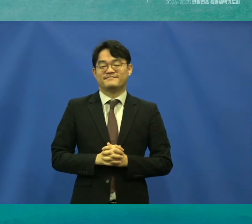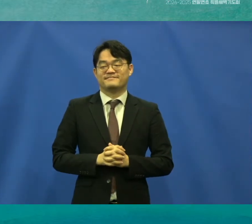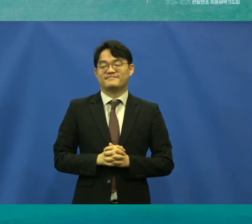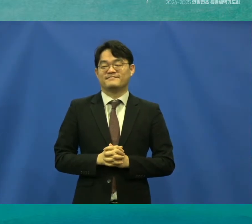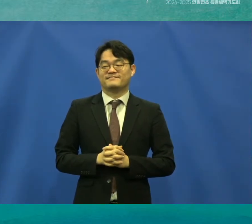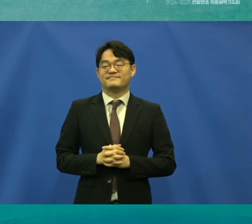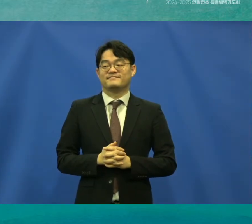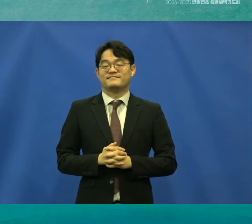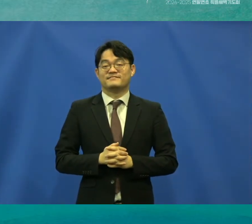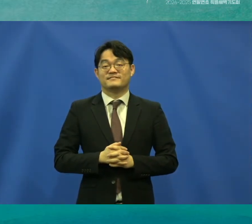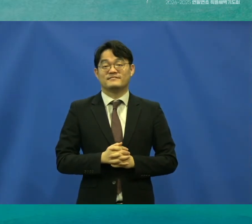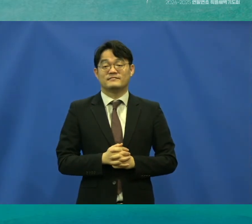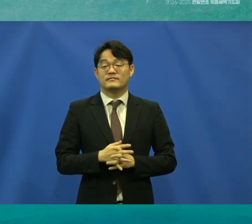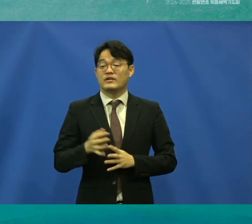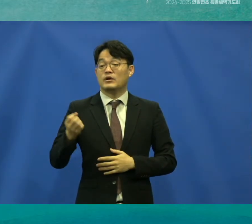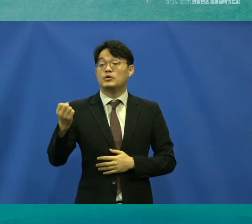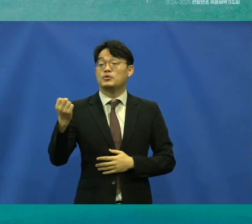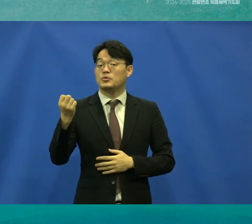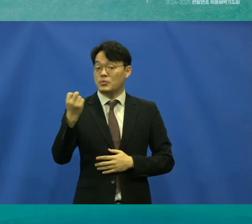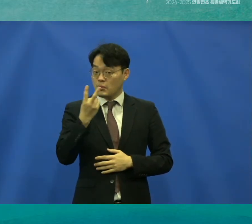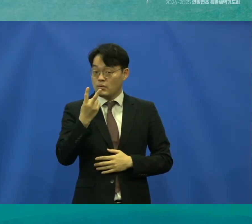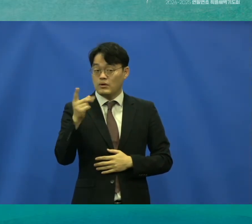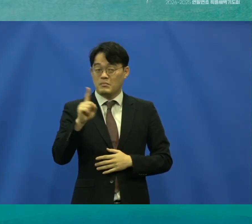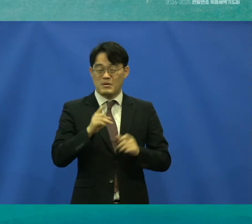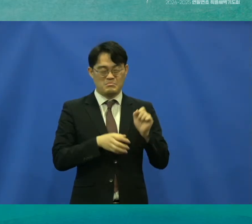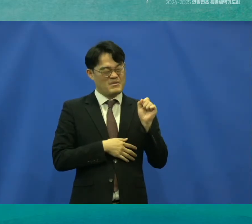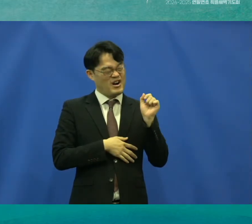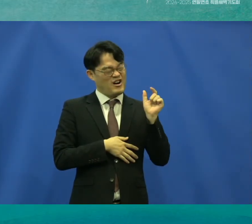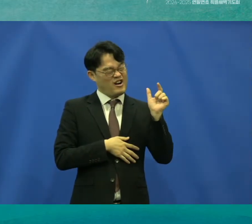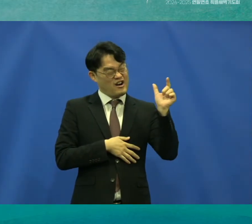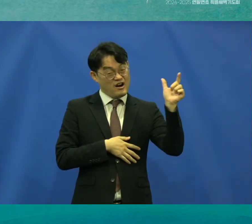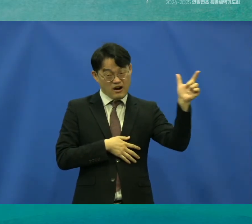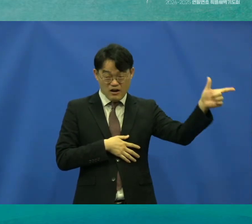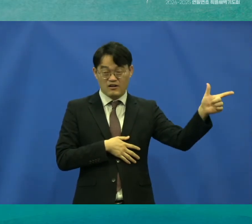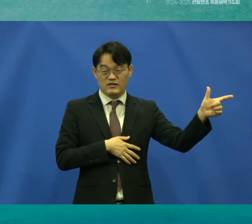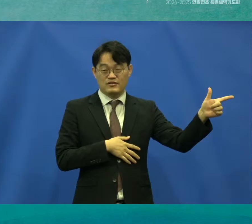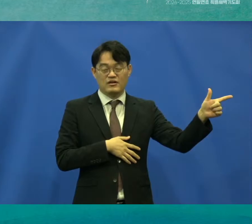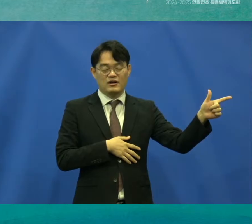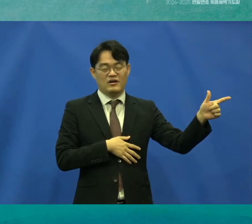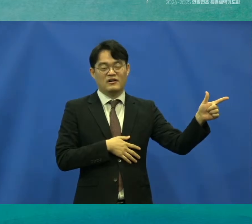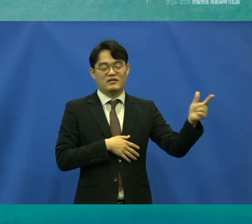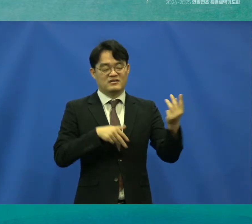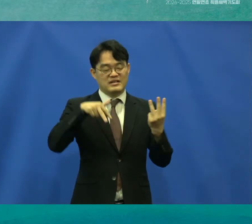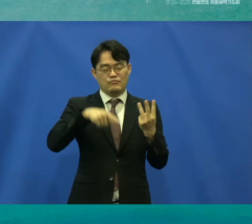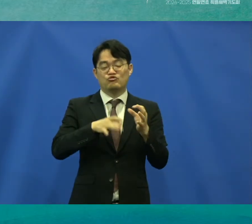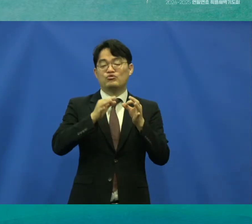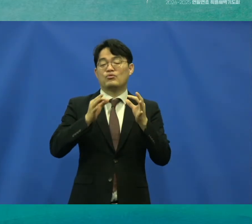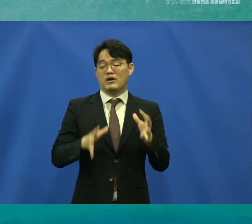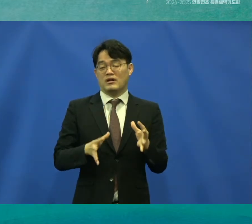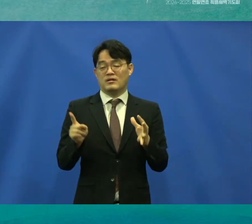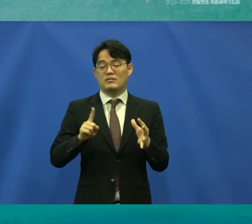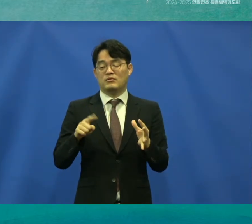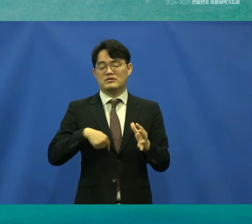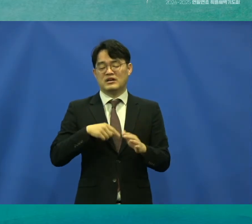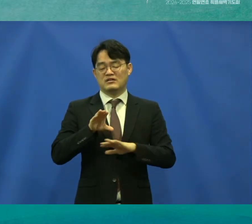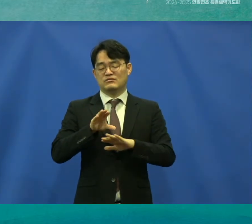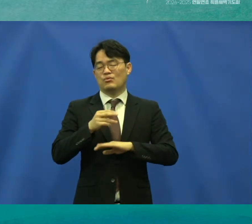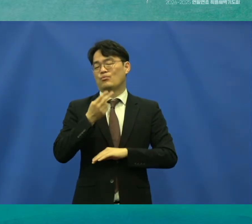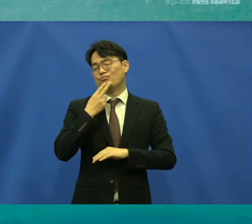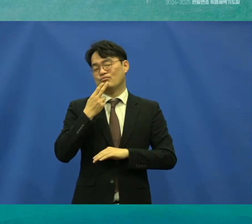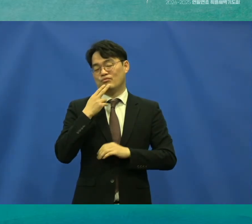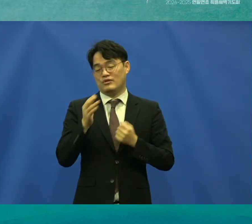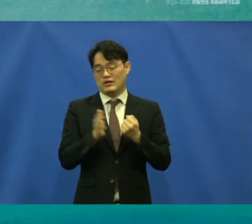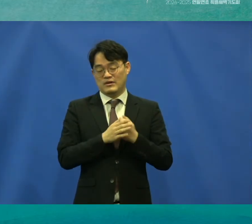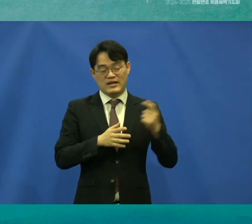보니까 아주 멀리서 이 3주 동안 택시 타고 다닌 분들 계시더라고요. 그리고